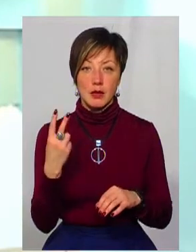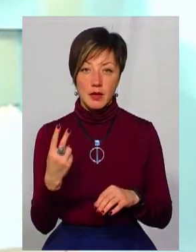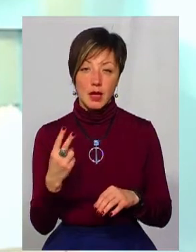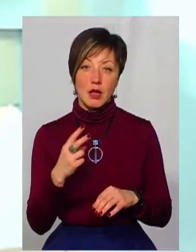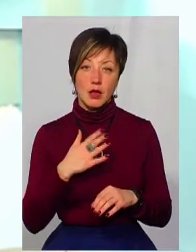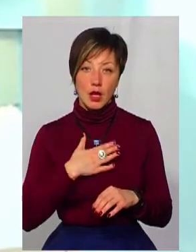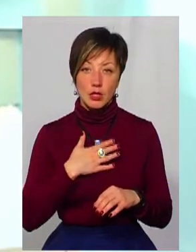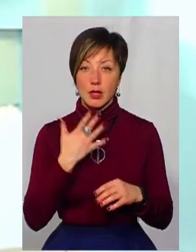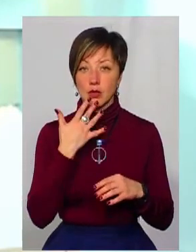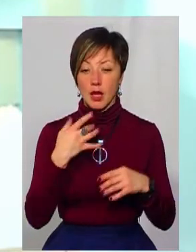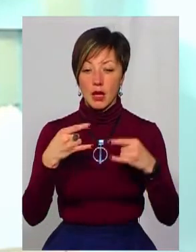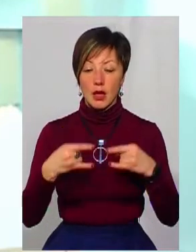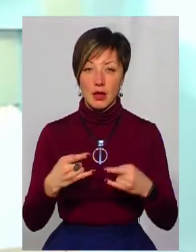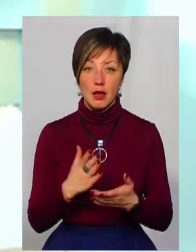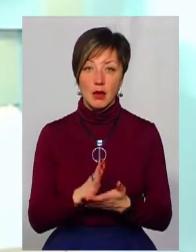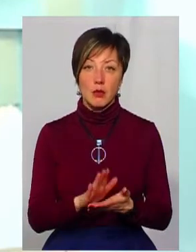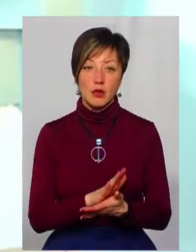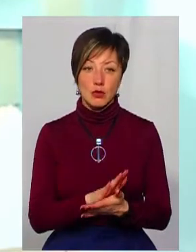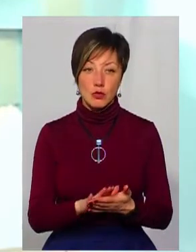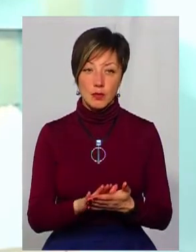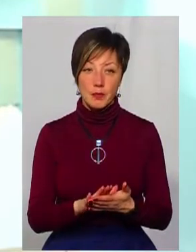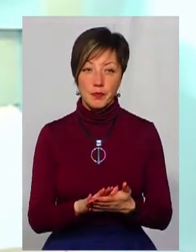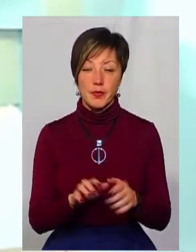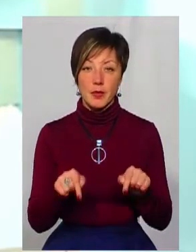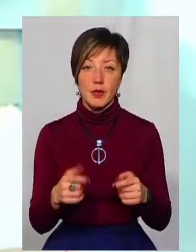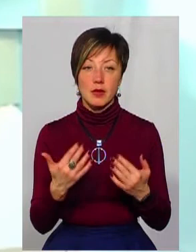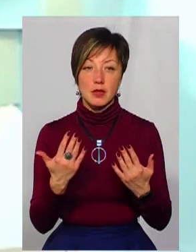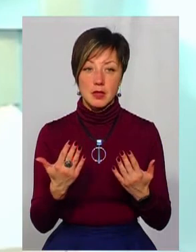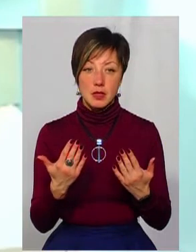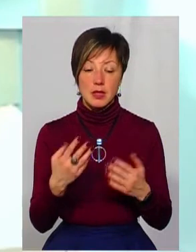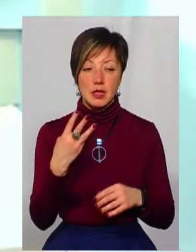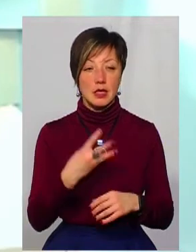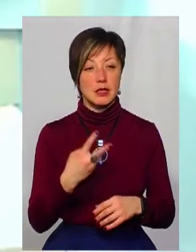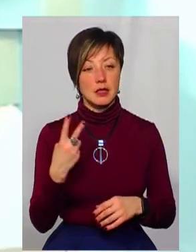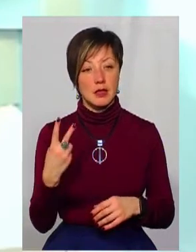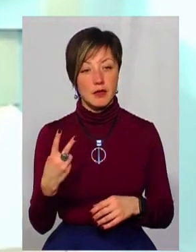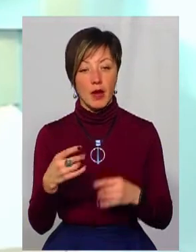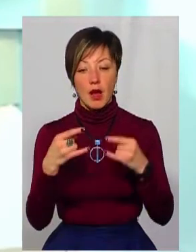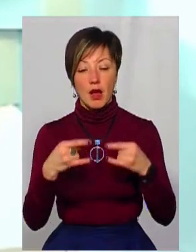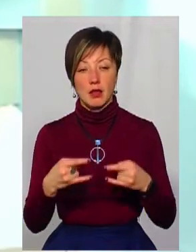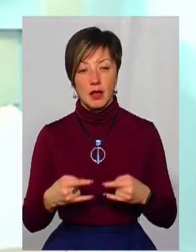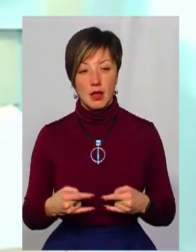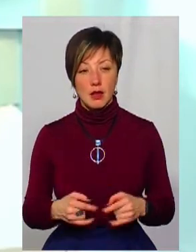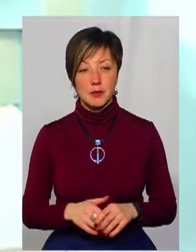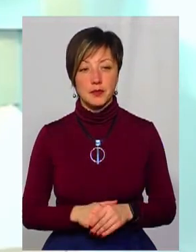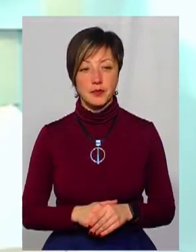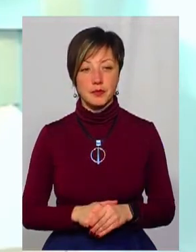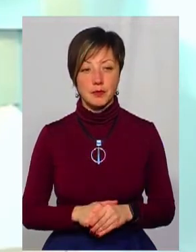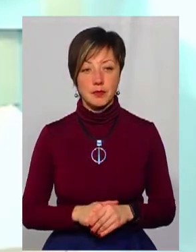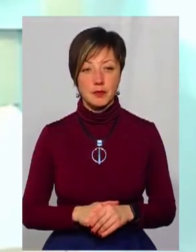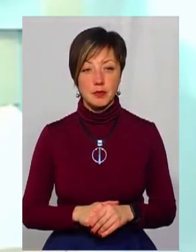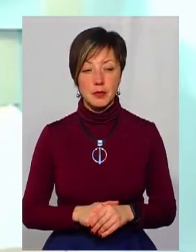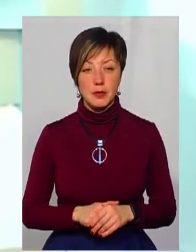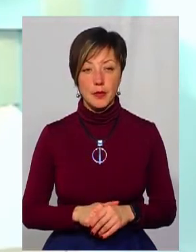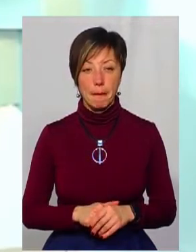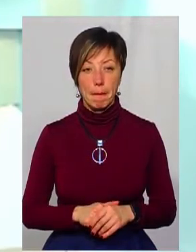наші національні канали є в безкоштовному вигляді. Скільки там каналів? Т2. Там 32 канала, ну,